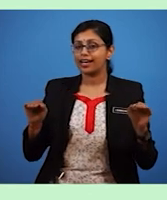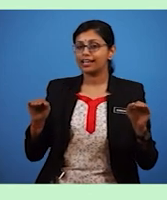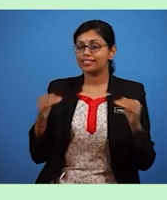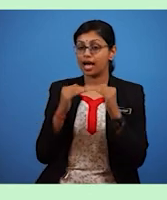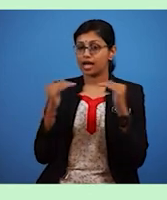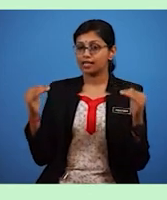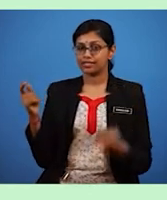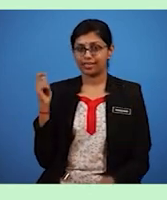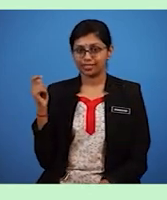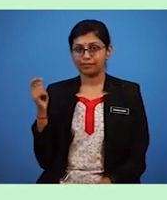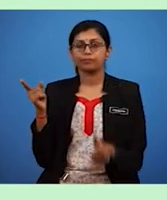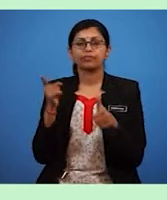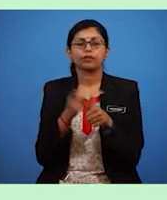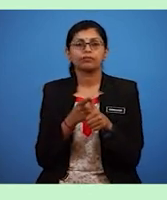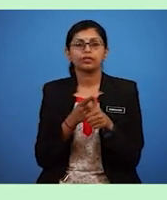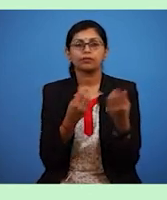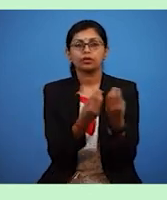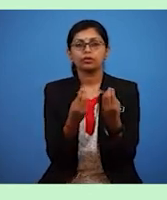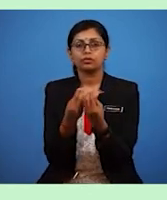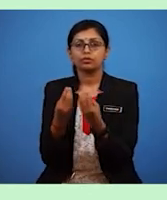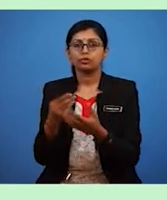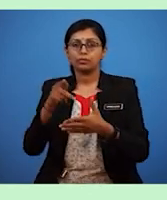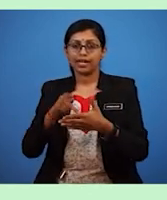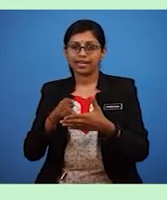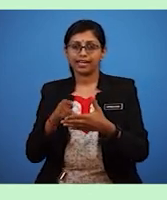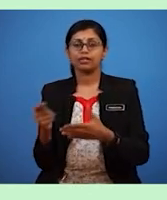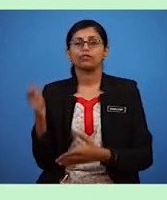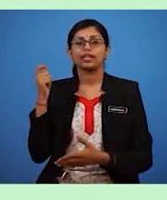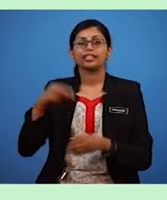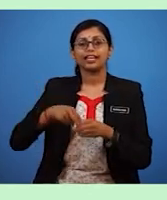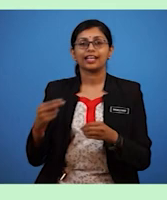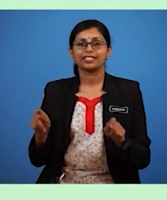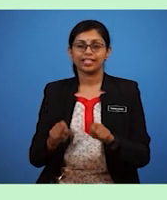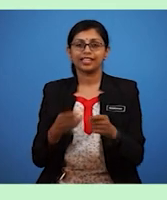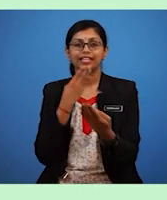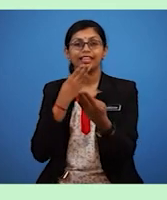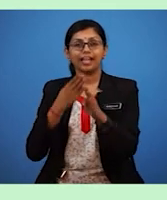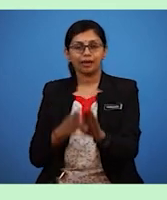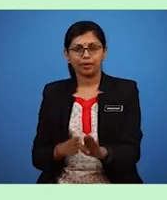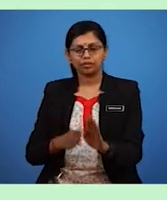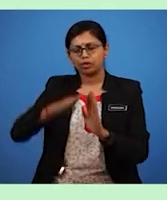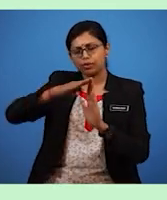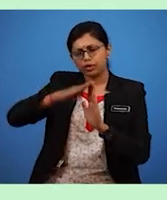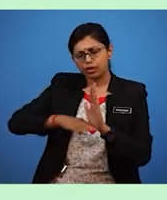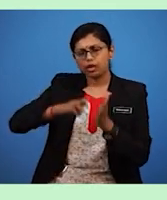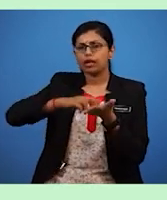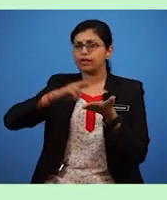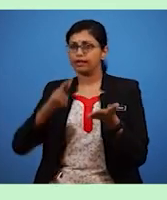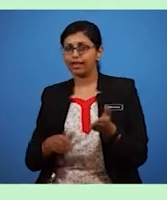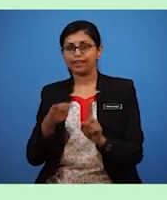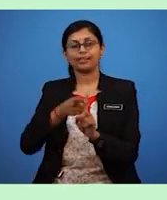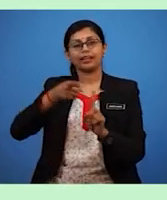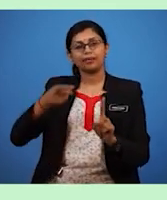Pertama, jumlah kandungan tenaga hasil tindak balas adalah lebih rendah dari